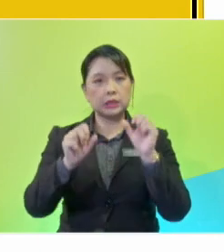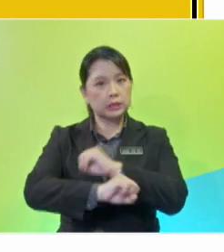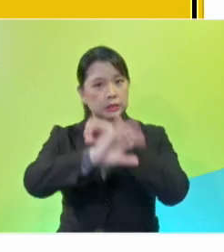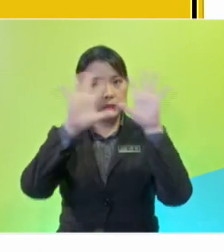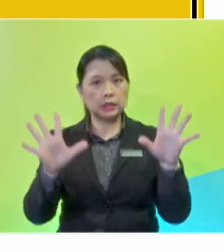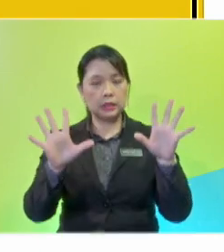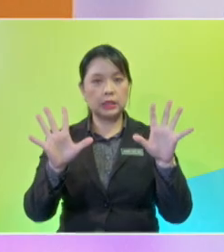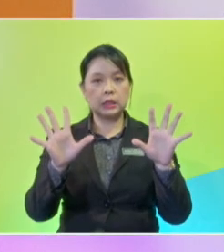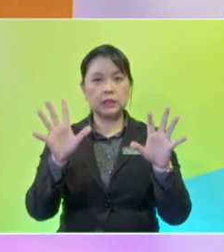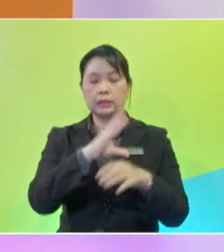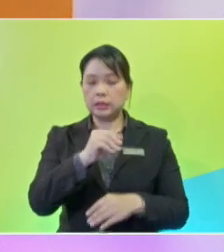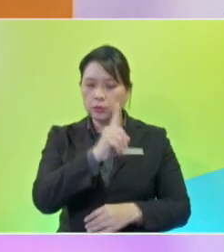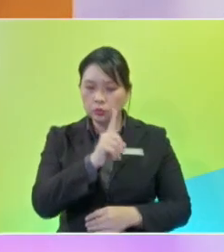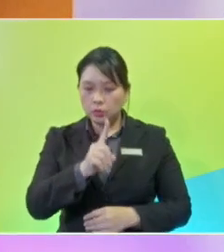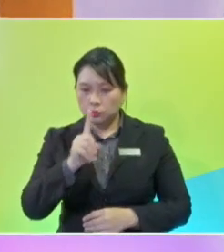persatu